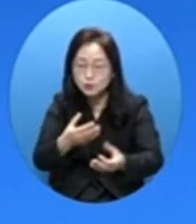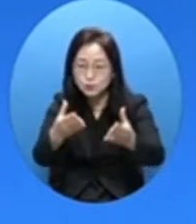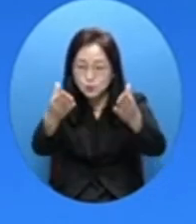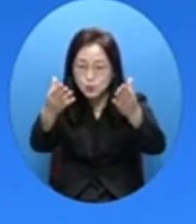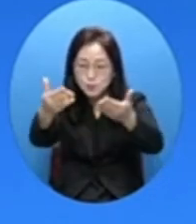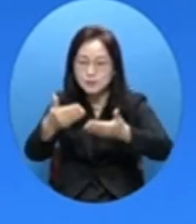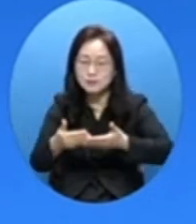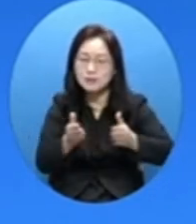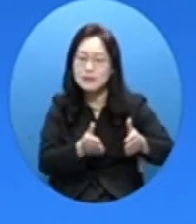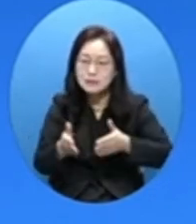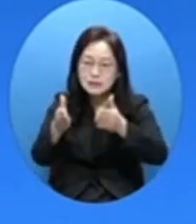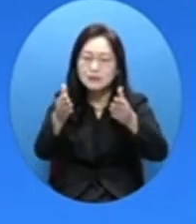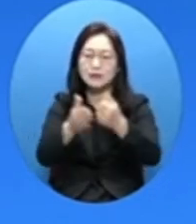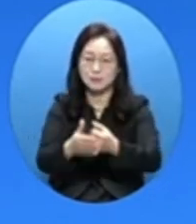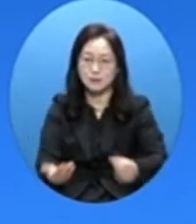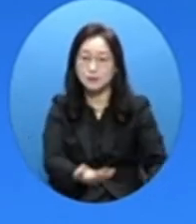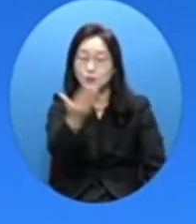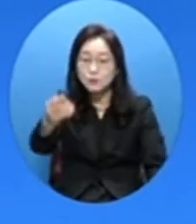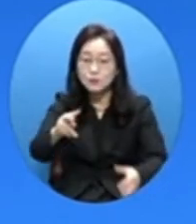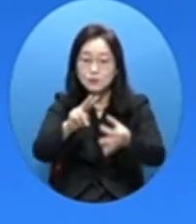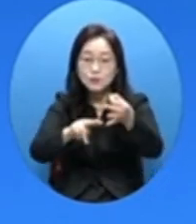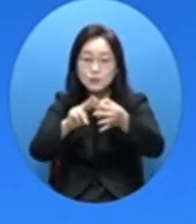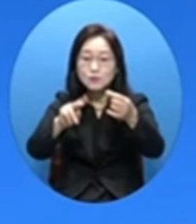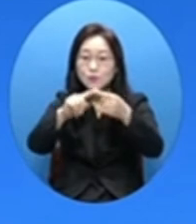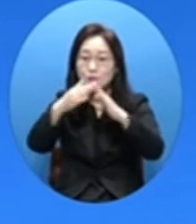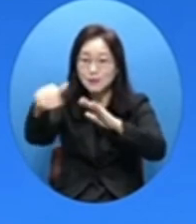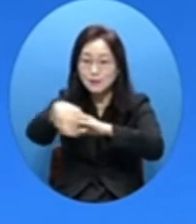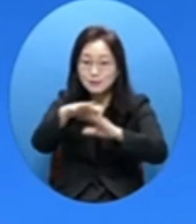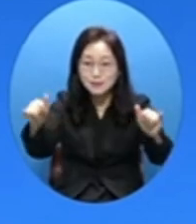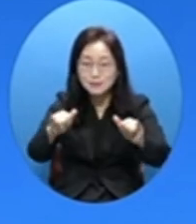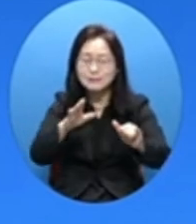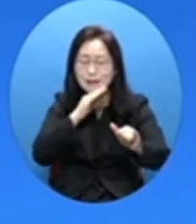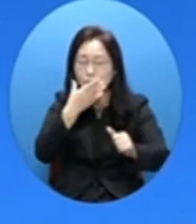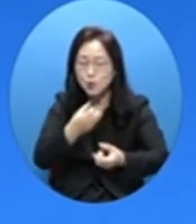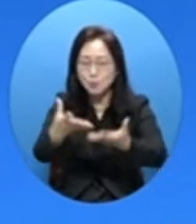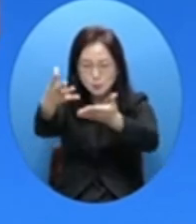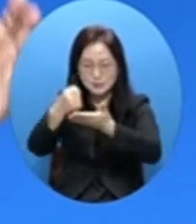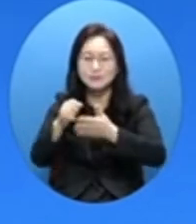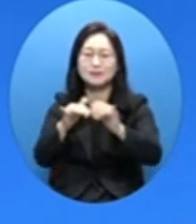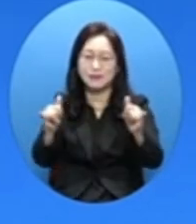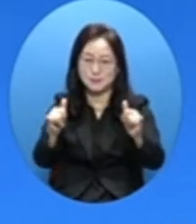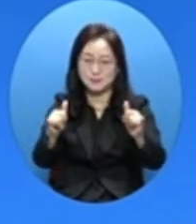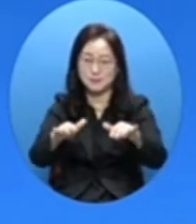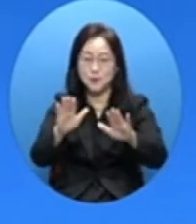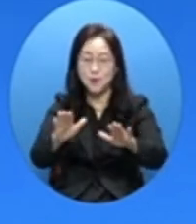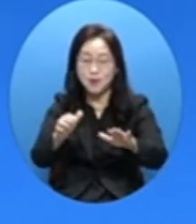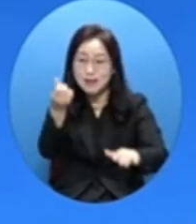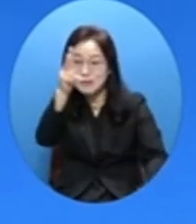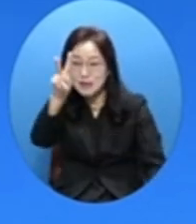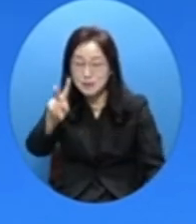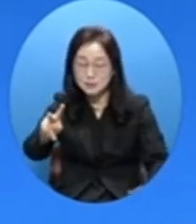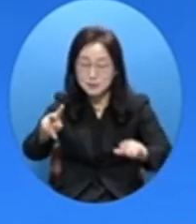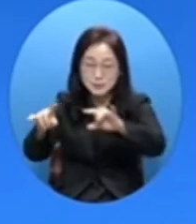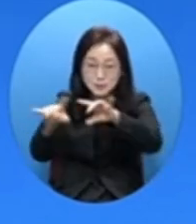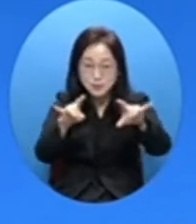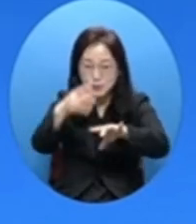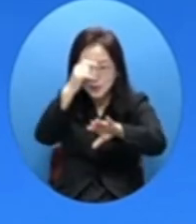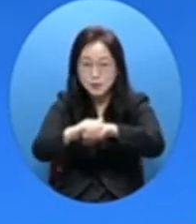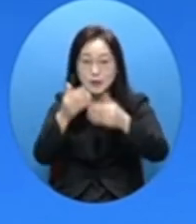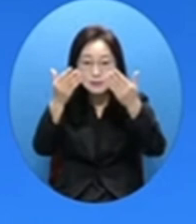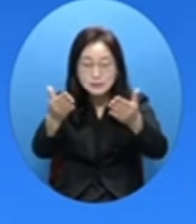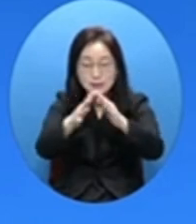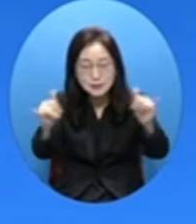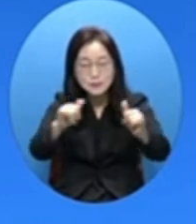순복음교회를 택한 여러분은 정말로 복받은 하나님의 자녀들입니다. 오늘 TV 생중계를 통해서 예배드리는 여러분들은 어느 교회에 속했든지